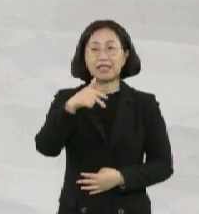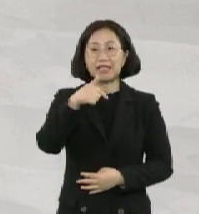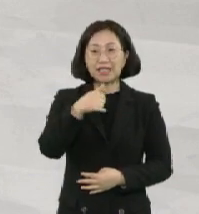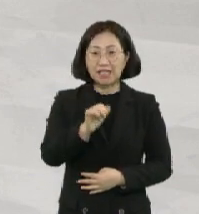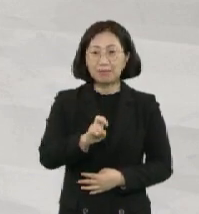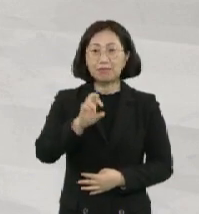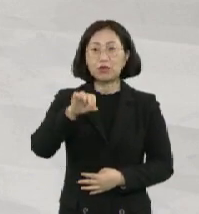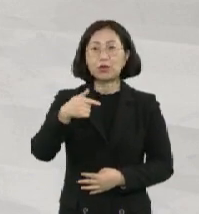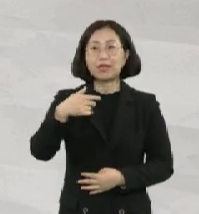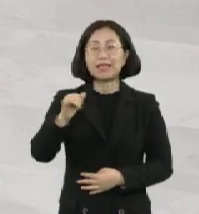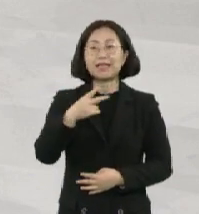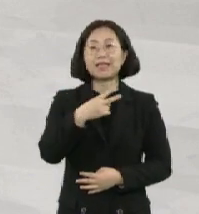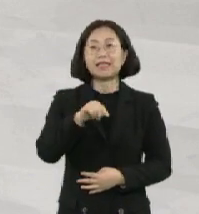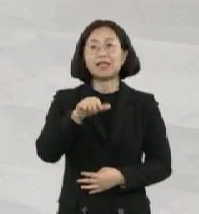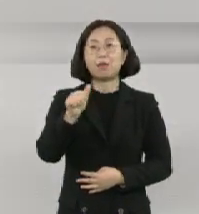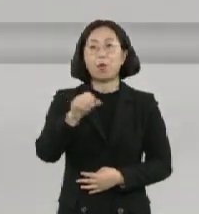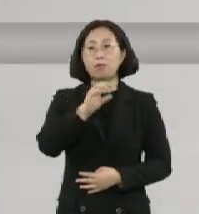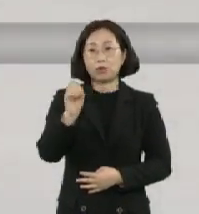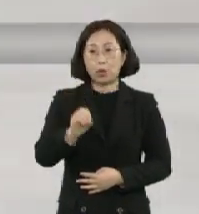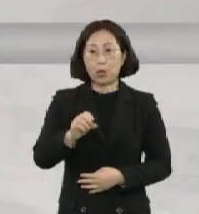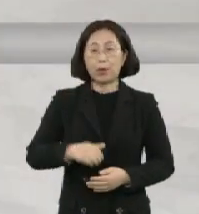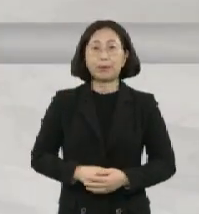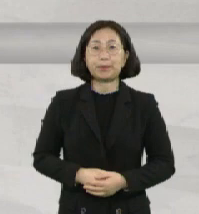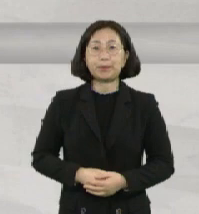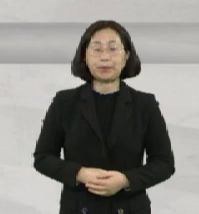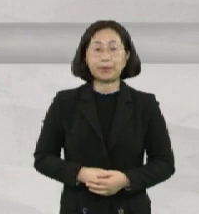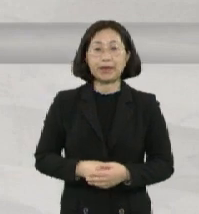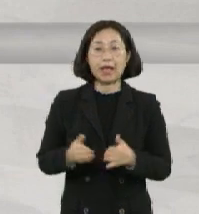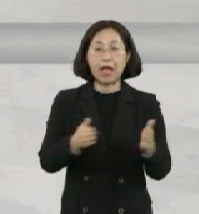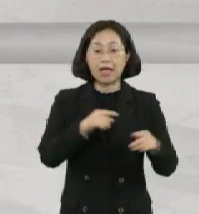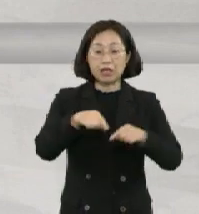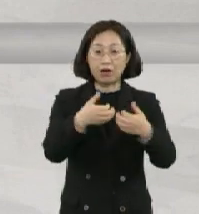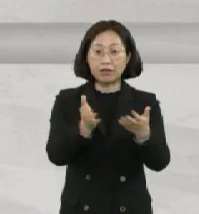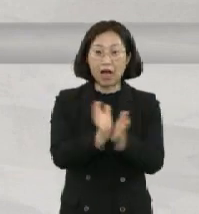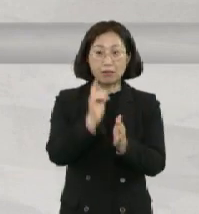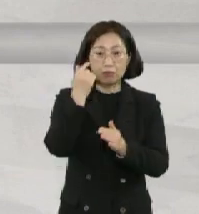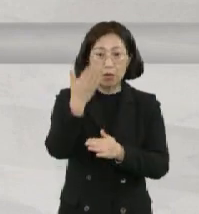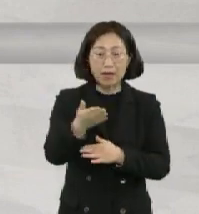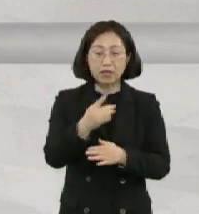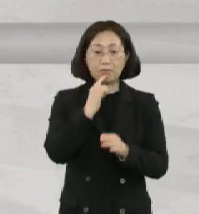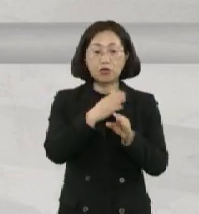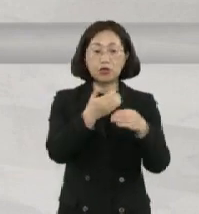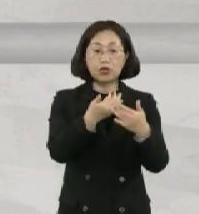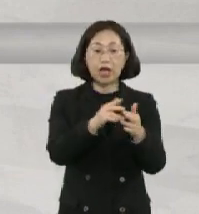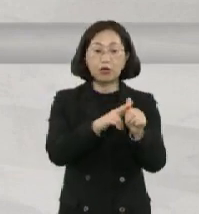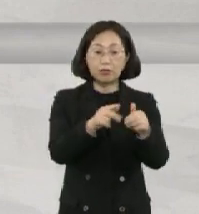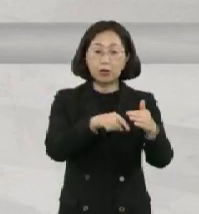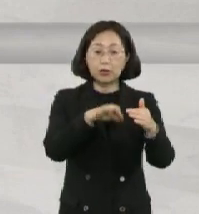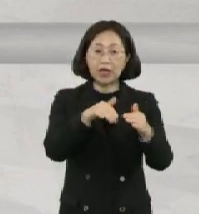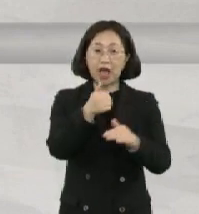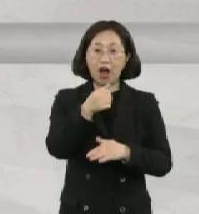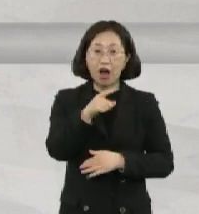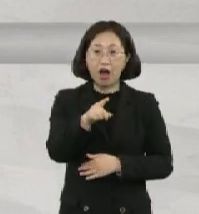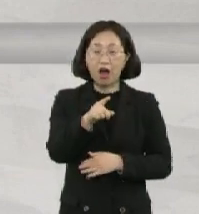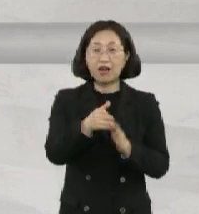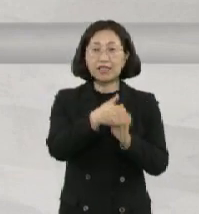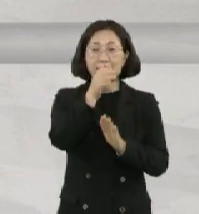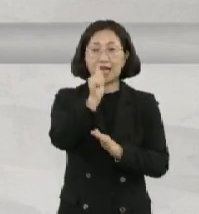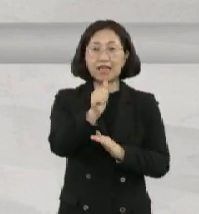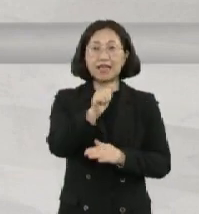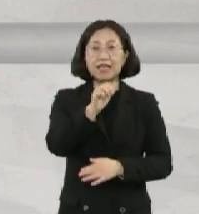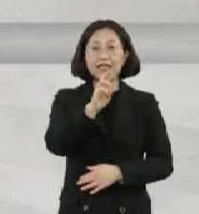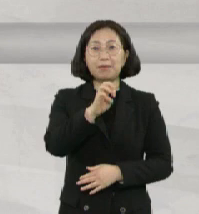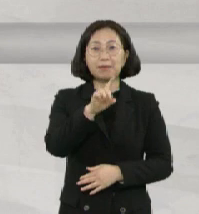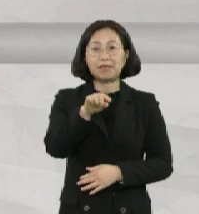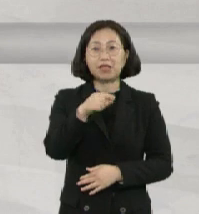2.5% 를 각각 차지했습니다 그렇다면 정당 별로 보면 민주당 후보 중 허태정 시장이 31.8%